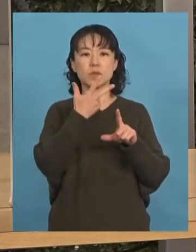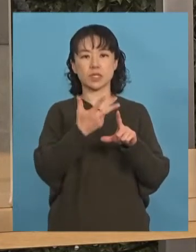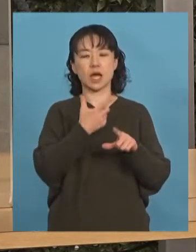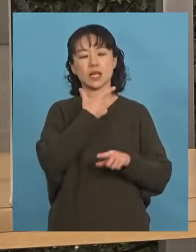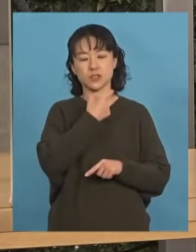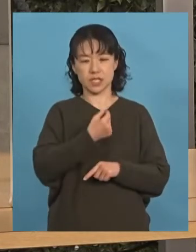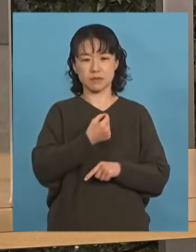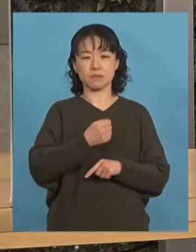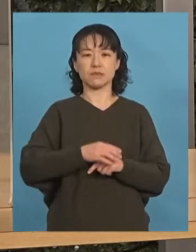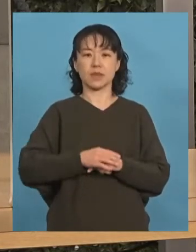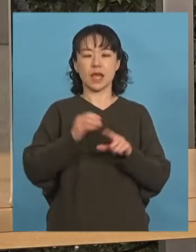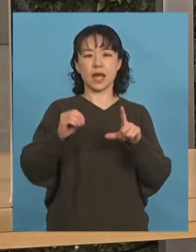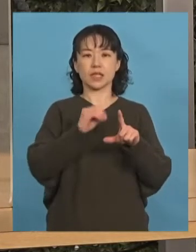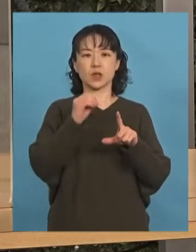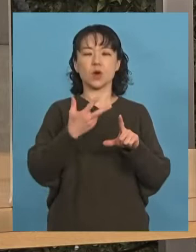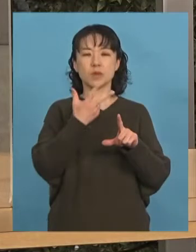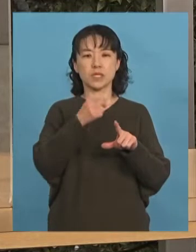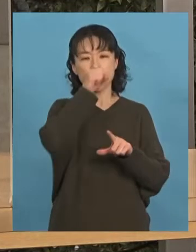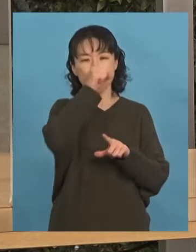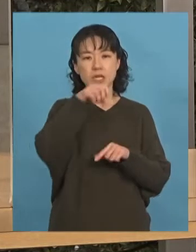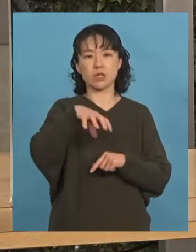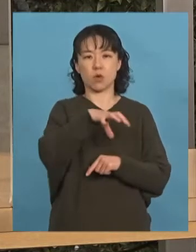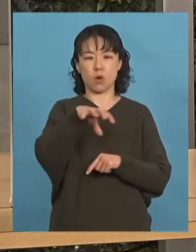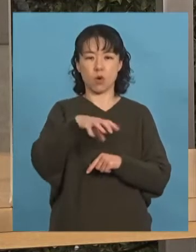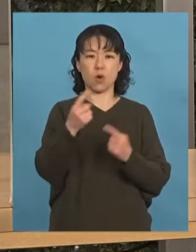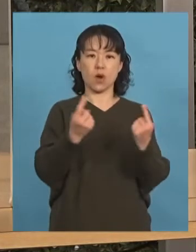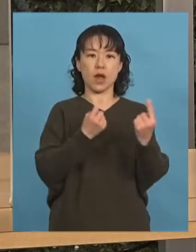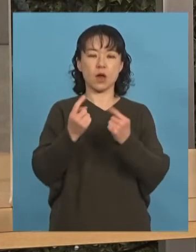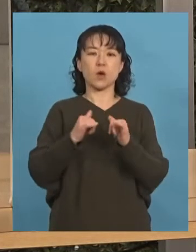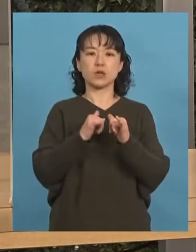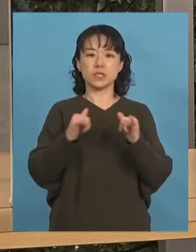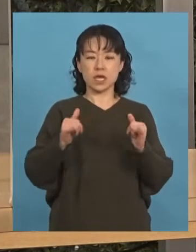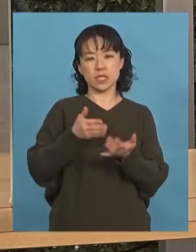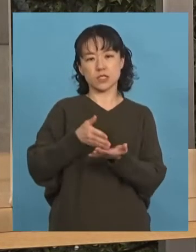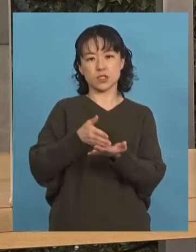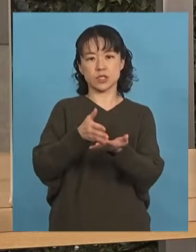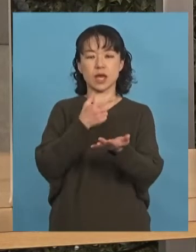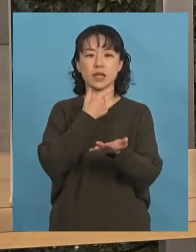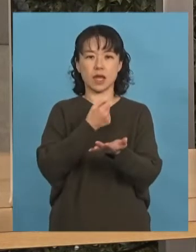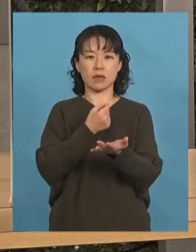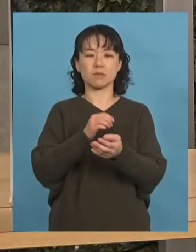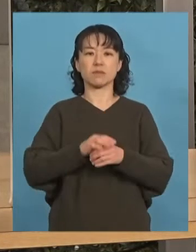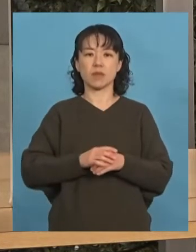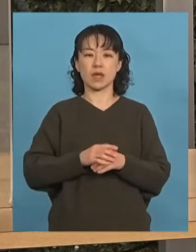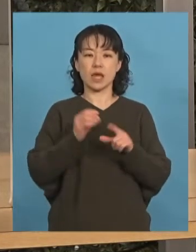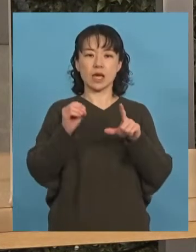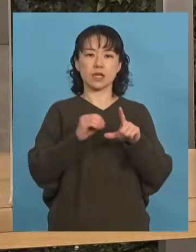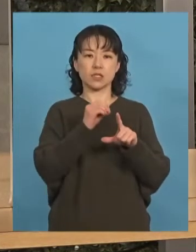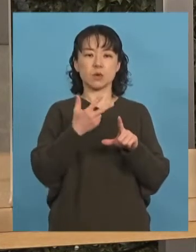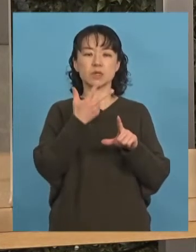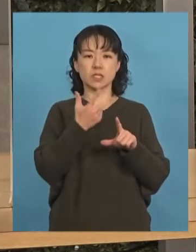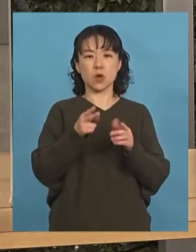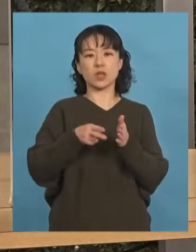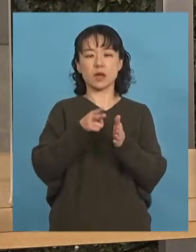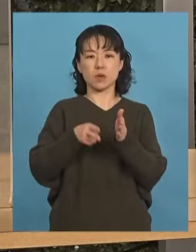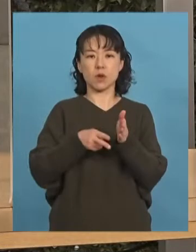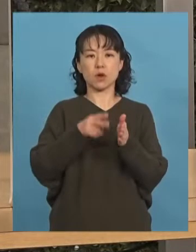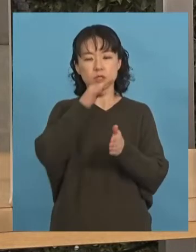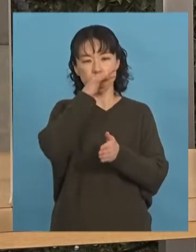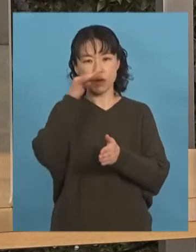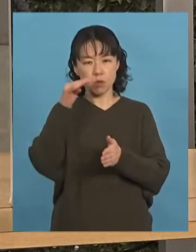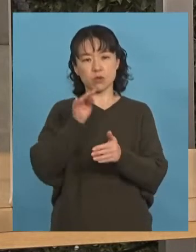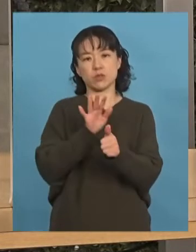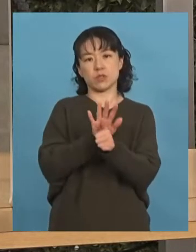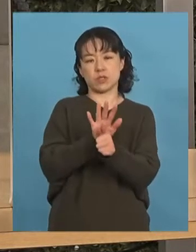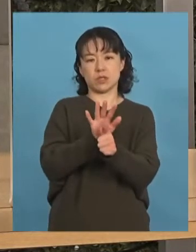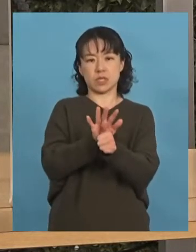きで、東近江市のいいところを来訪者に伝えたい、東近江市での旅を素敵なものにするお手